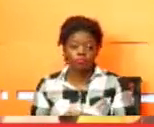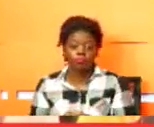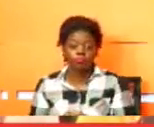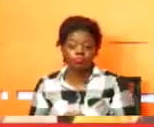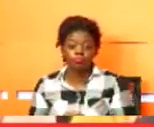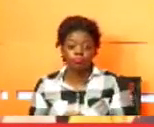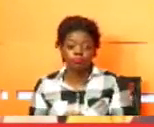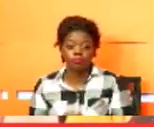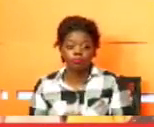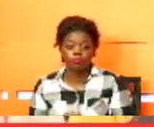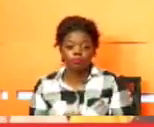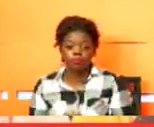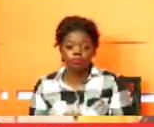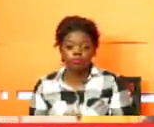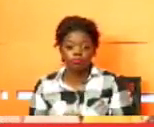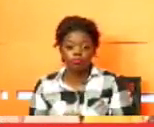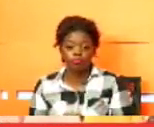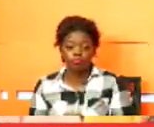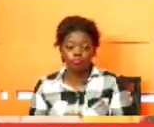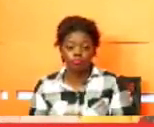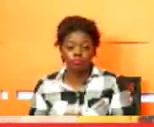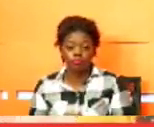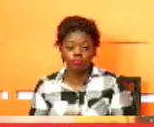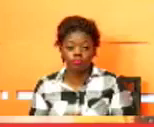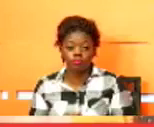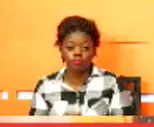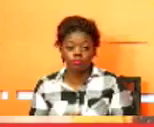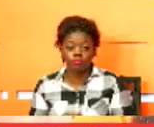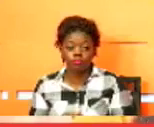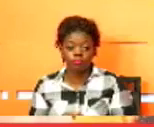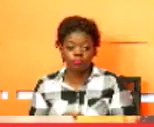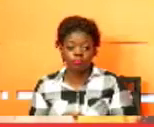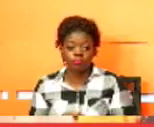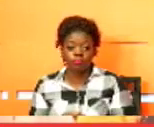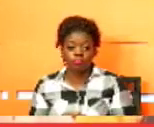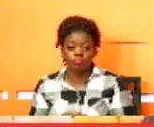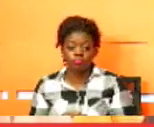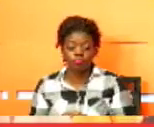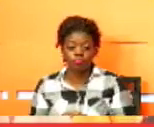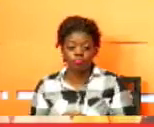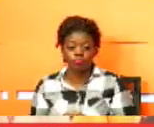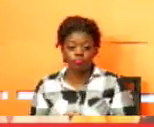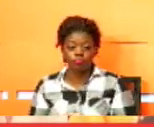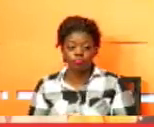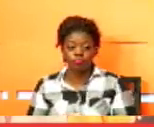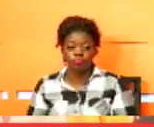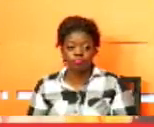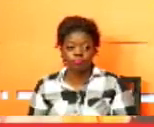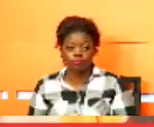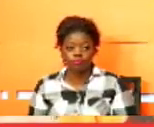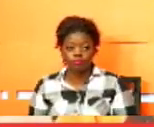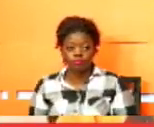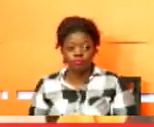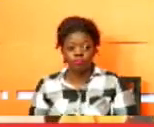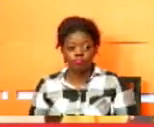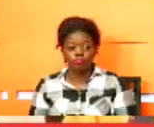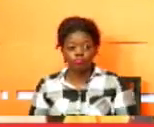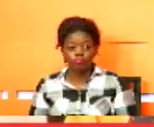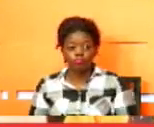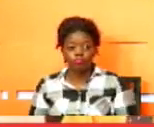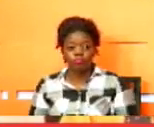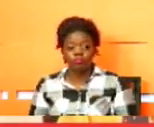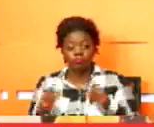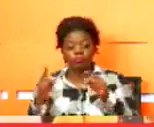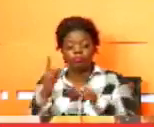buli mwaka mba bawanyondo bawanyondo nga sitegera kigenda maso nandiro dita ina che amamba tewali tebaina wadde kumponi